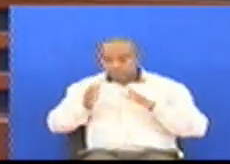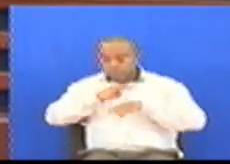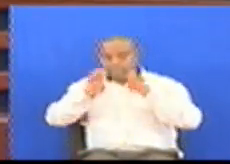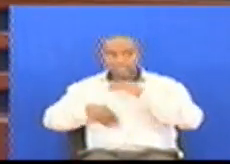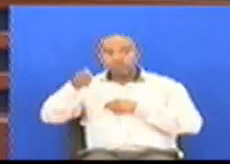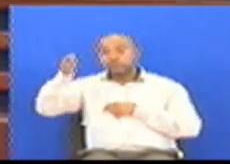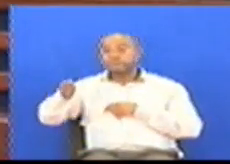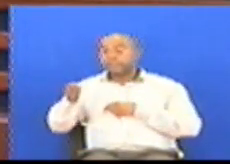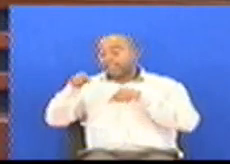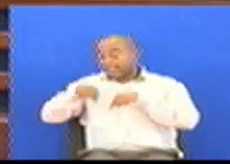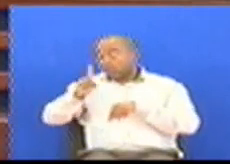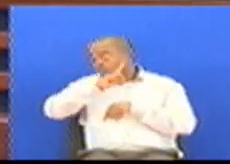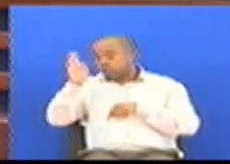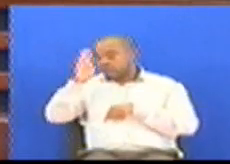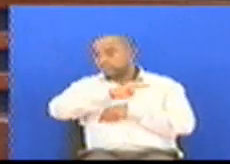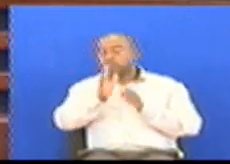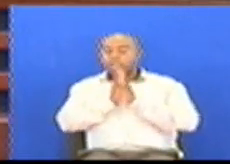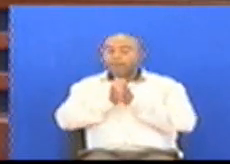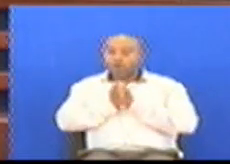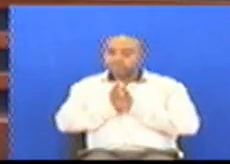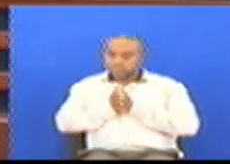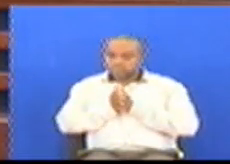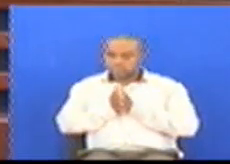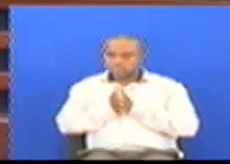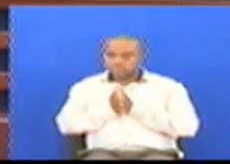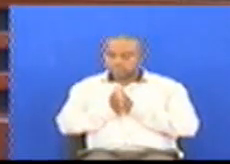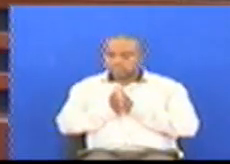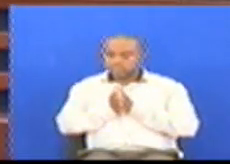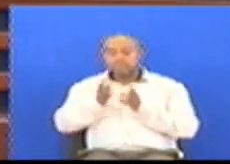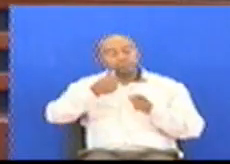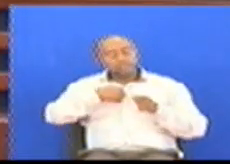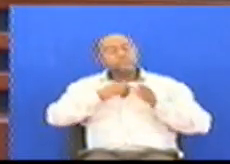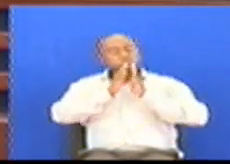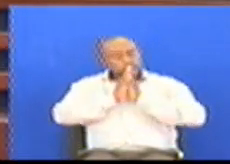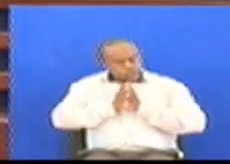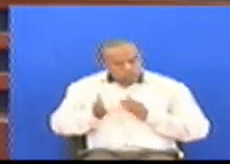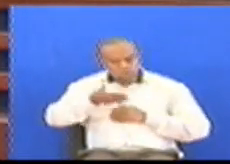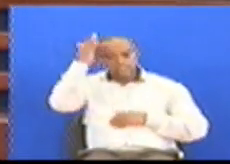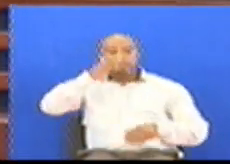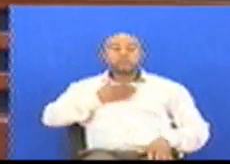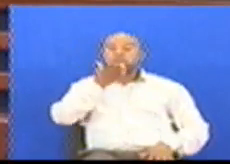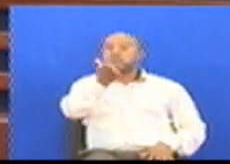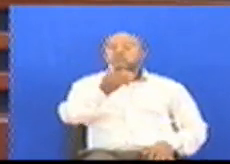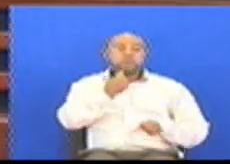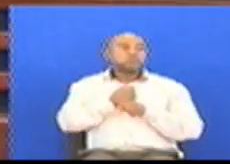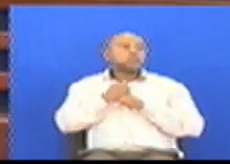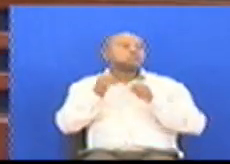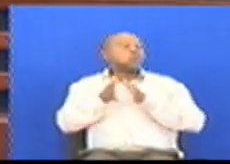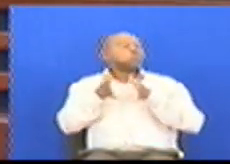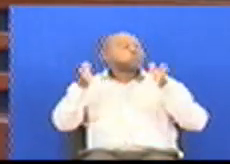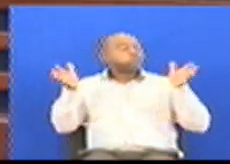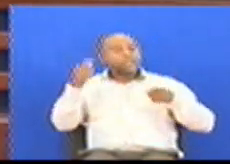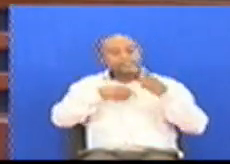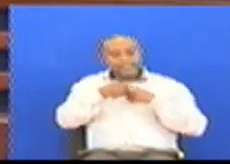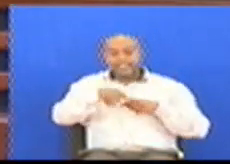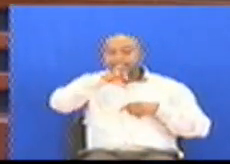leo sio siku ya maombi sana ila nitaka hili lifanywe kazi, nishukuru sana serikali yangu kwa kazi kubwa ambayo imefanya kwenye jimbo la